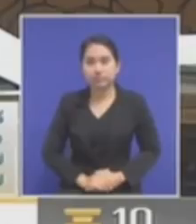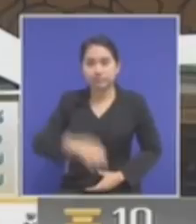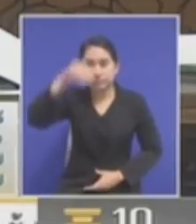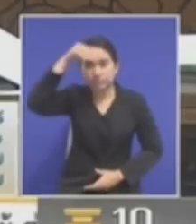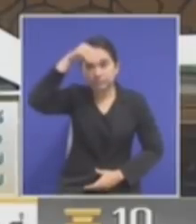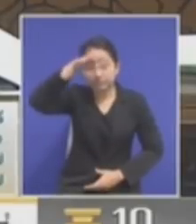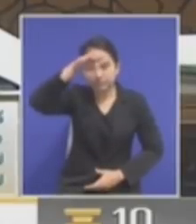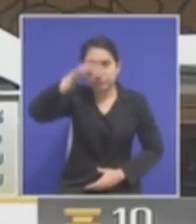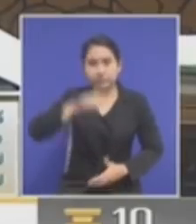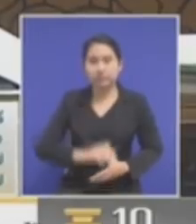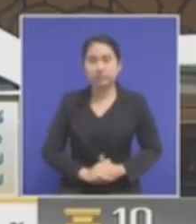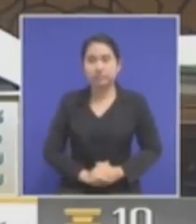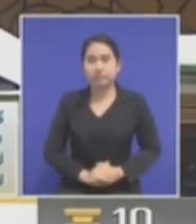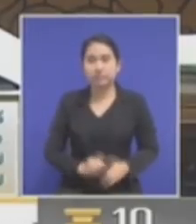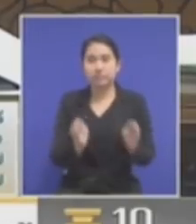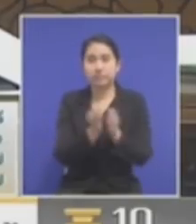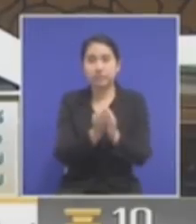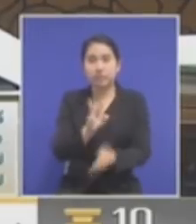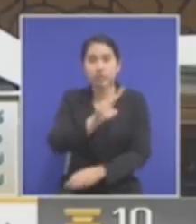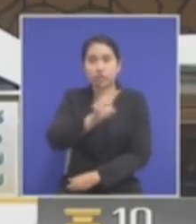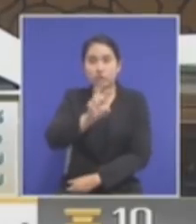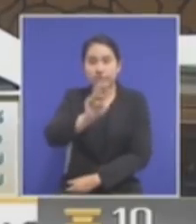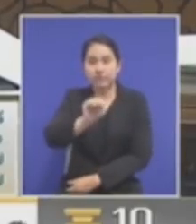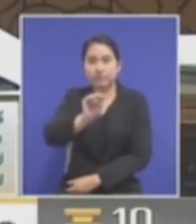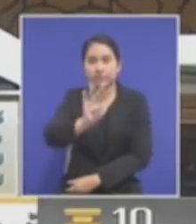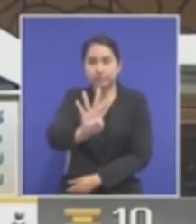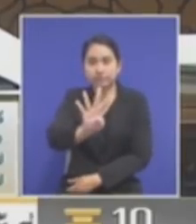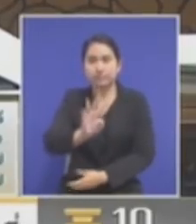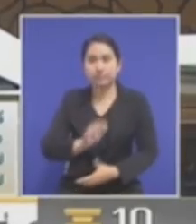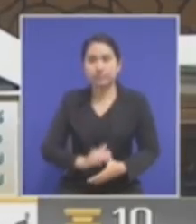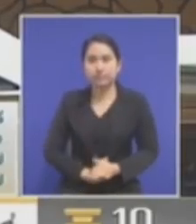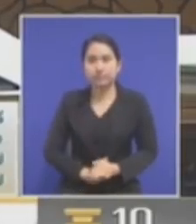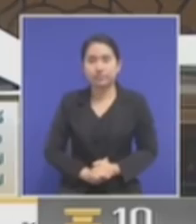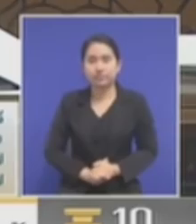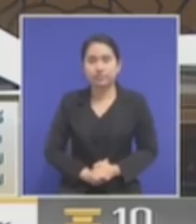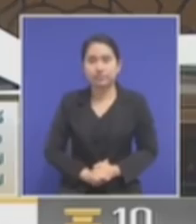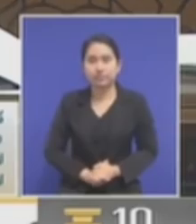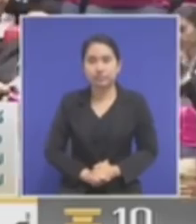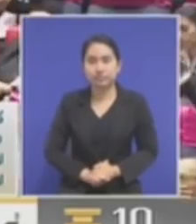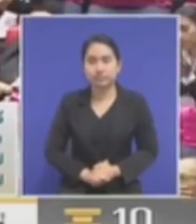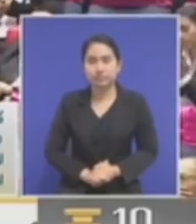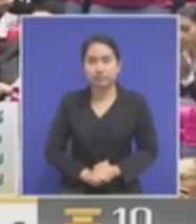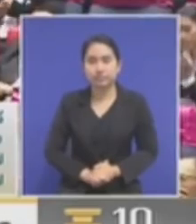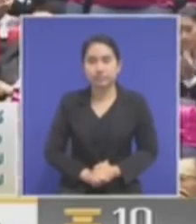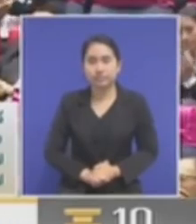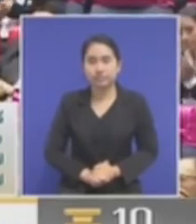นายธนาธรจึงรุ่งเรืองกิจได้244คะแนนงดออกเสียง